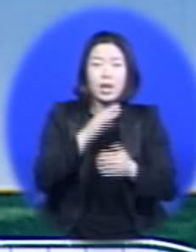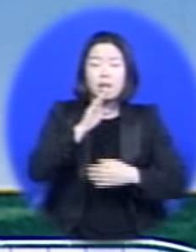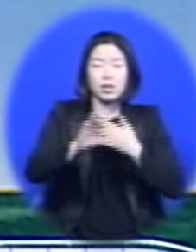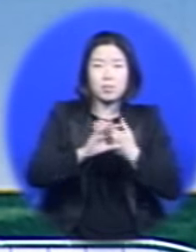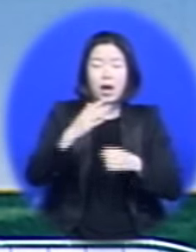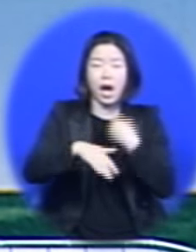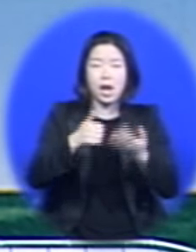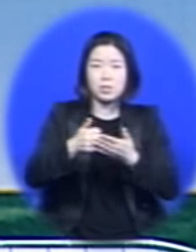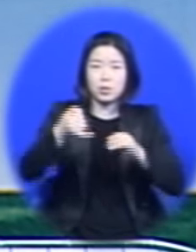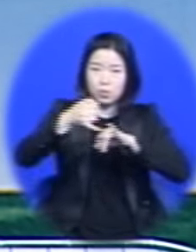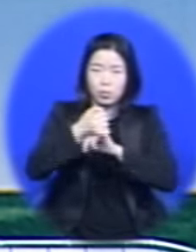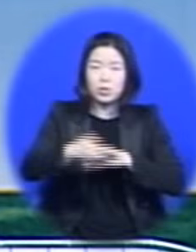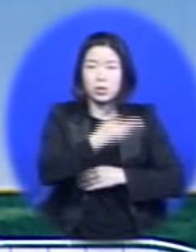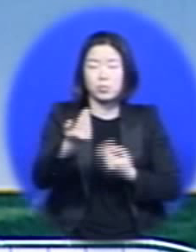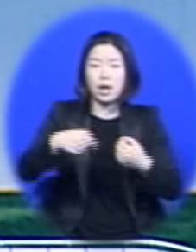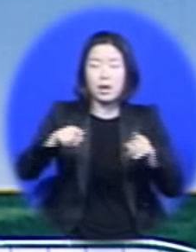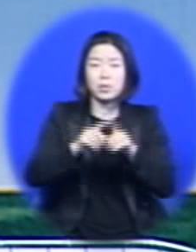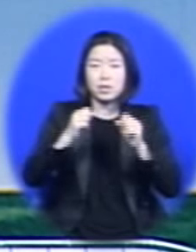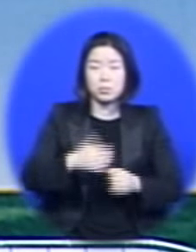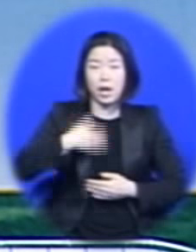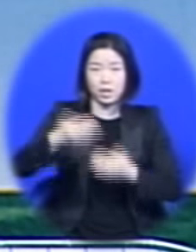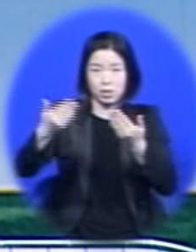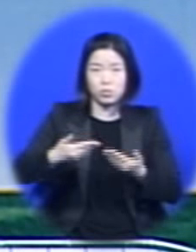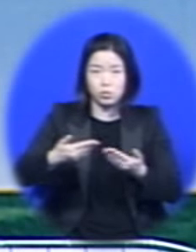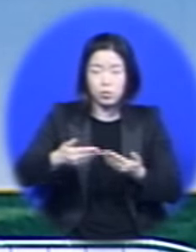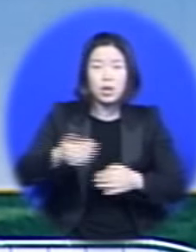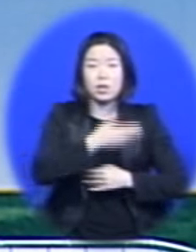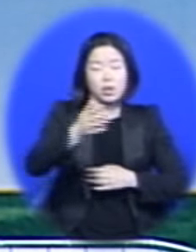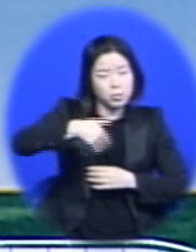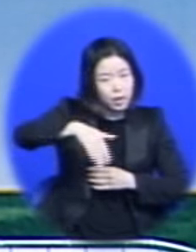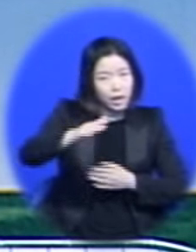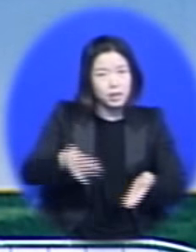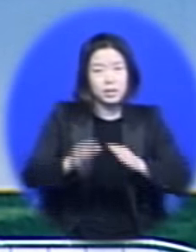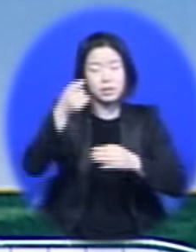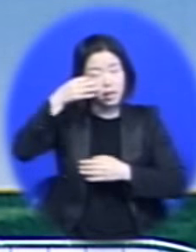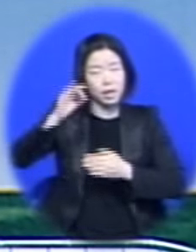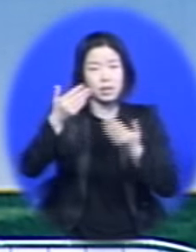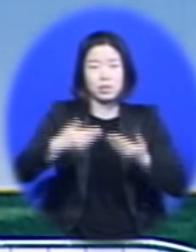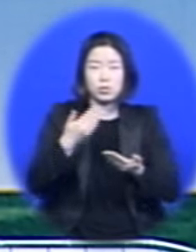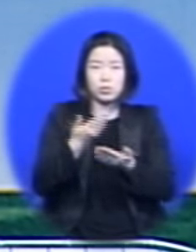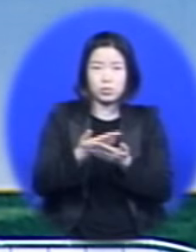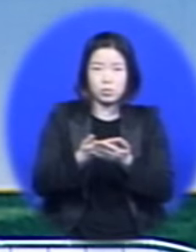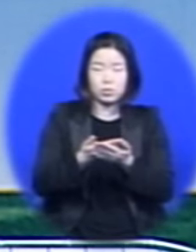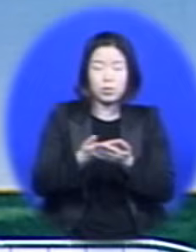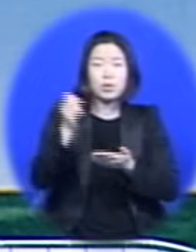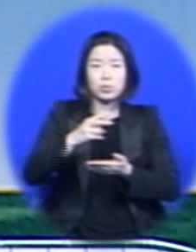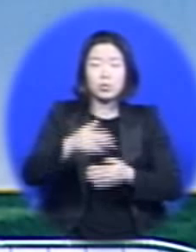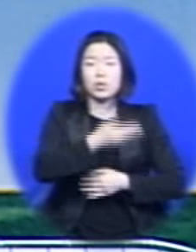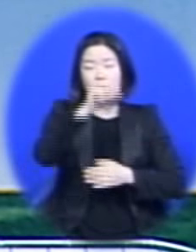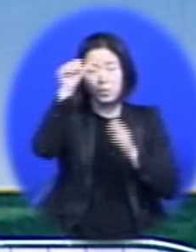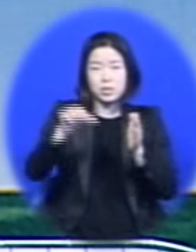반드시 여러분과 함께 하심을 알게 하시고 여러분이 나갈 길을 깨닫게 하시고 그리고 여러분의 인생의